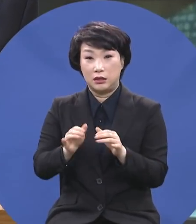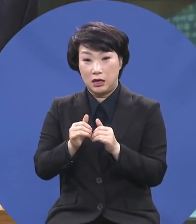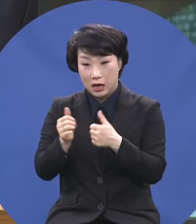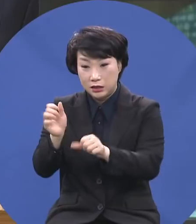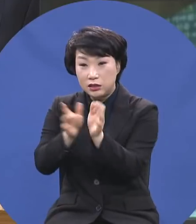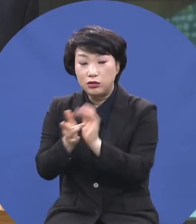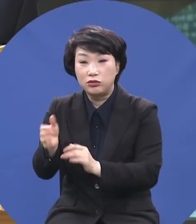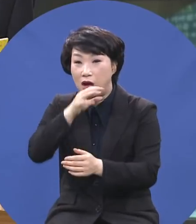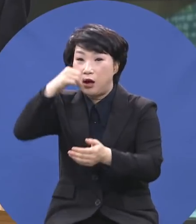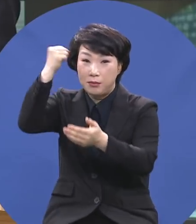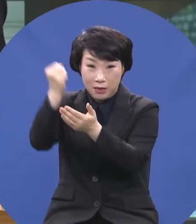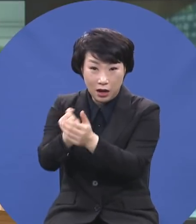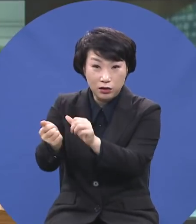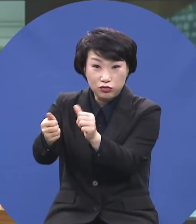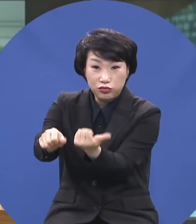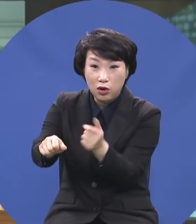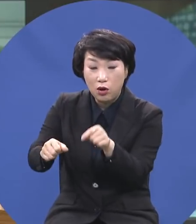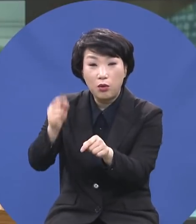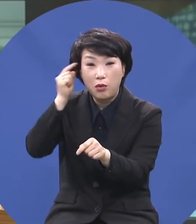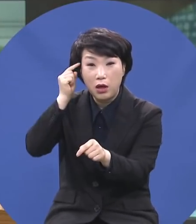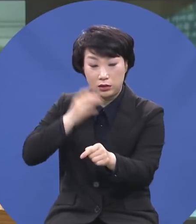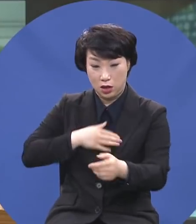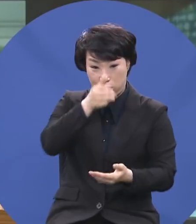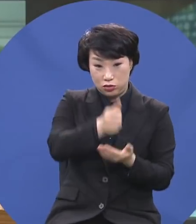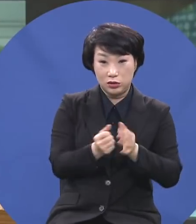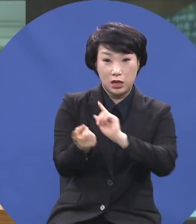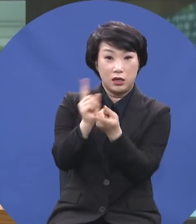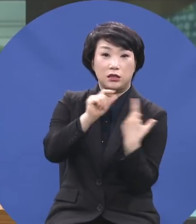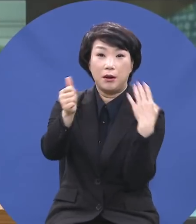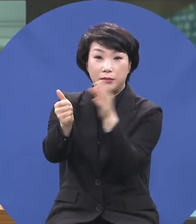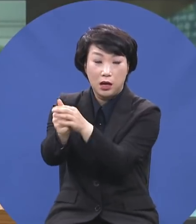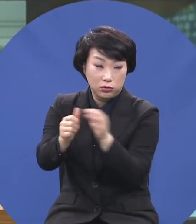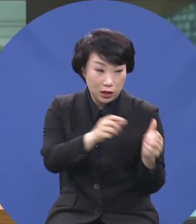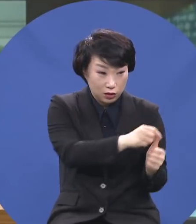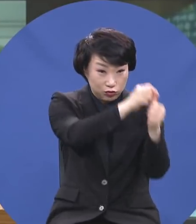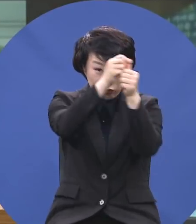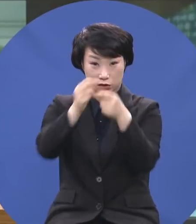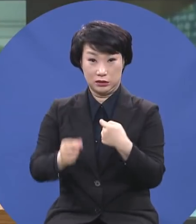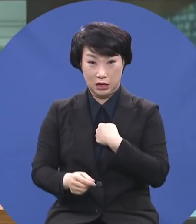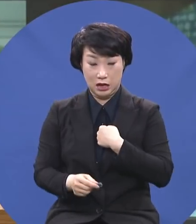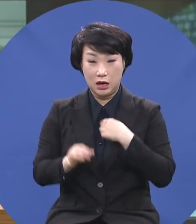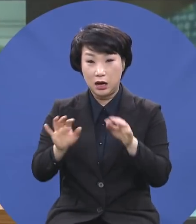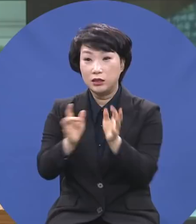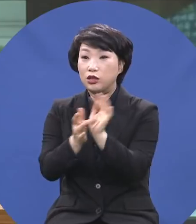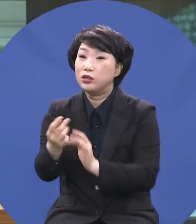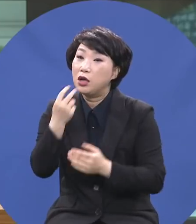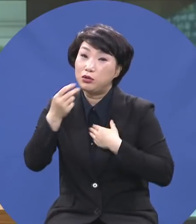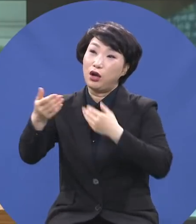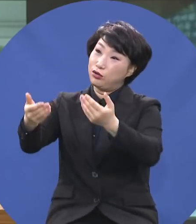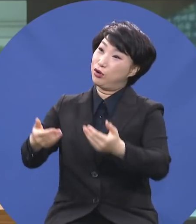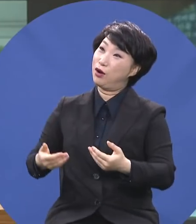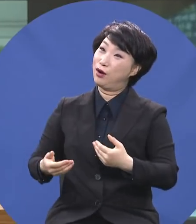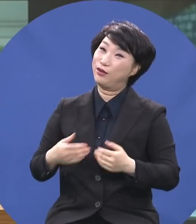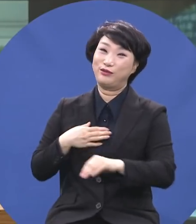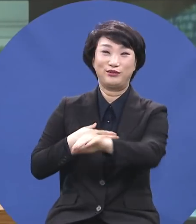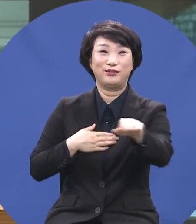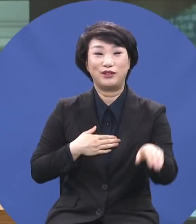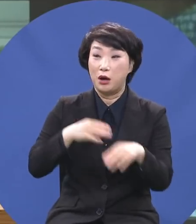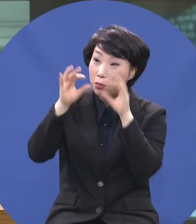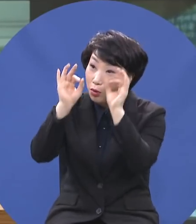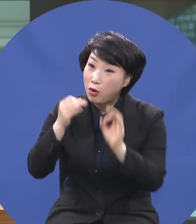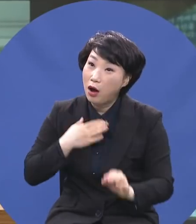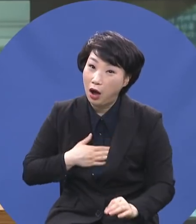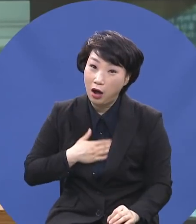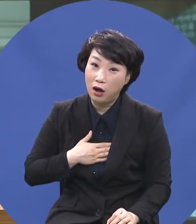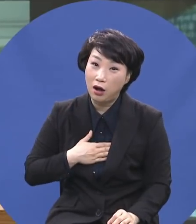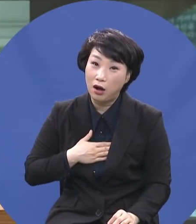이렇게 죽여서 내 죄 담당하고 나를 구원하시고 그 생명 내게 주셨구나 하고 우리가 많이 보고